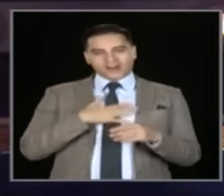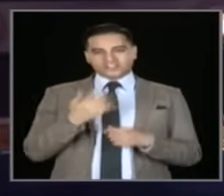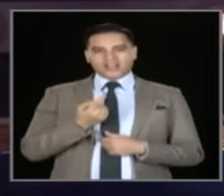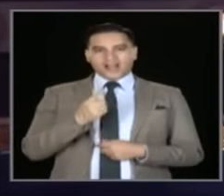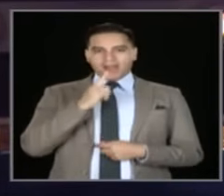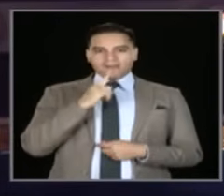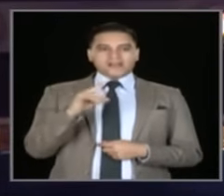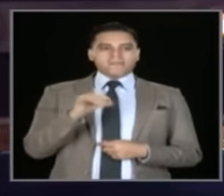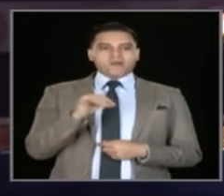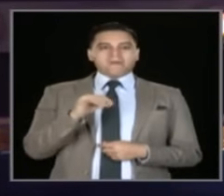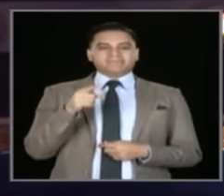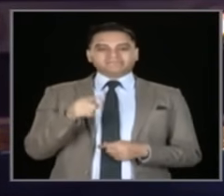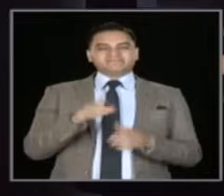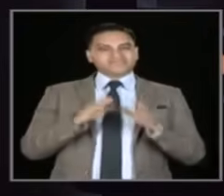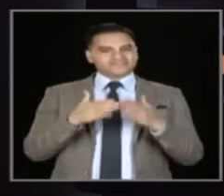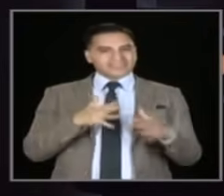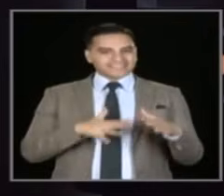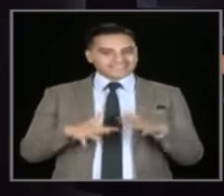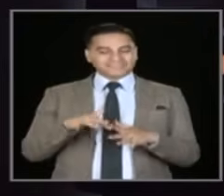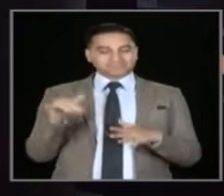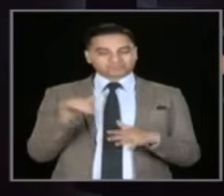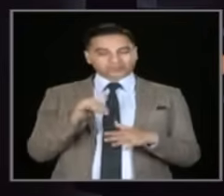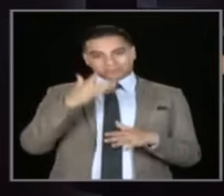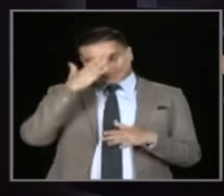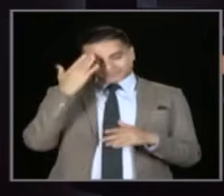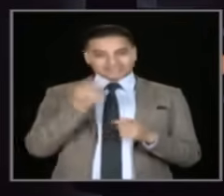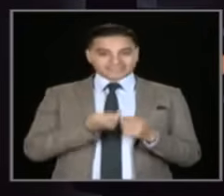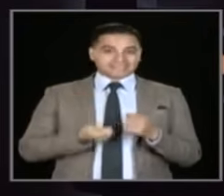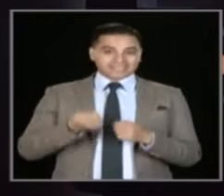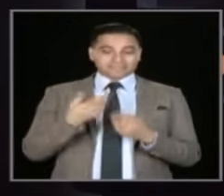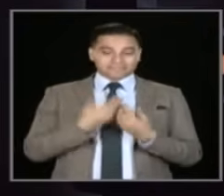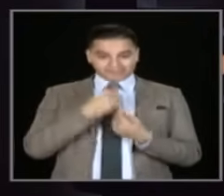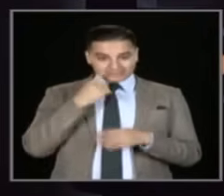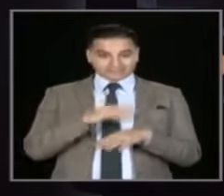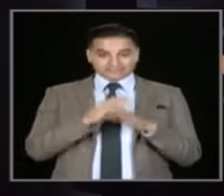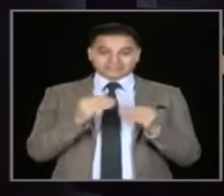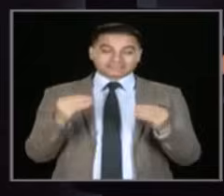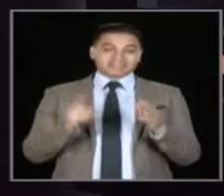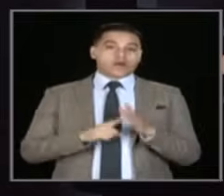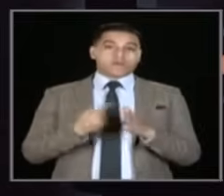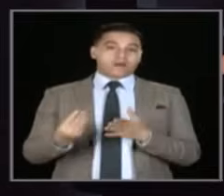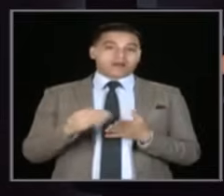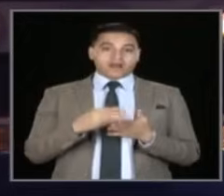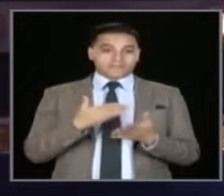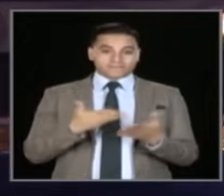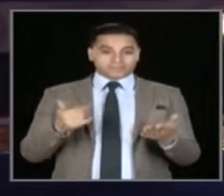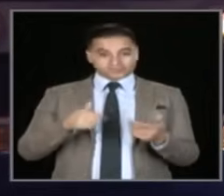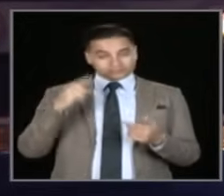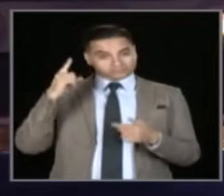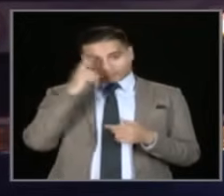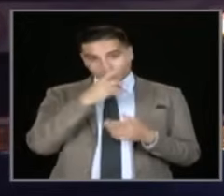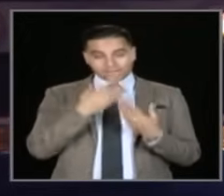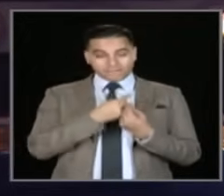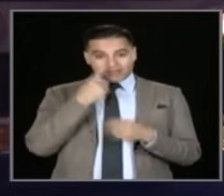ولكن برضو الفريق محتاج يكتسب خبرة، معاك ناس كتير بتشارك لأول مرة، ودي بتبقى صعبة قصاد